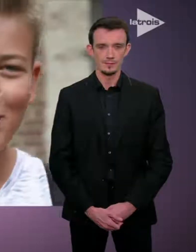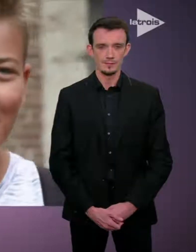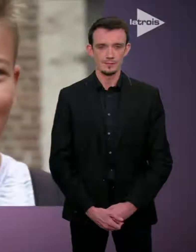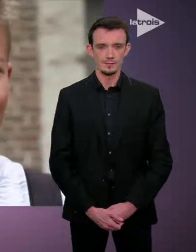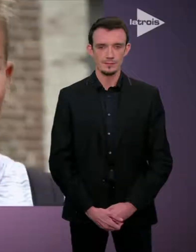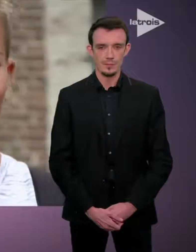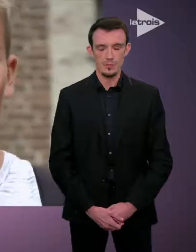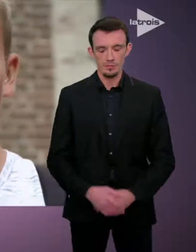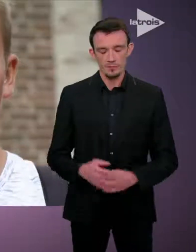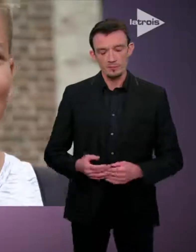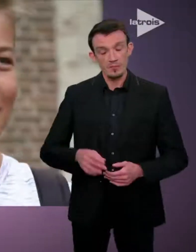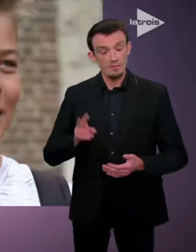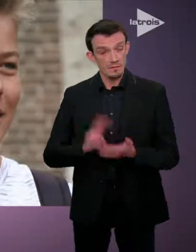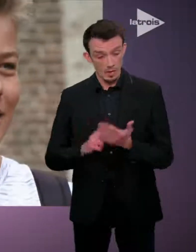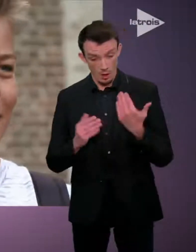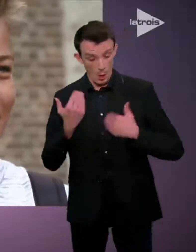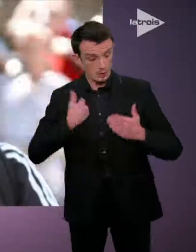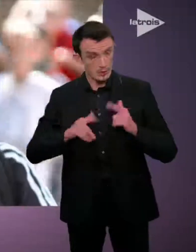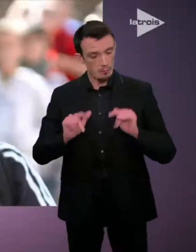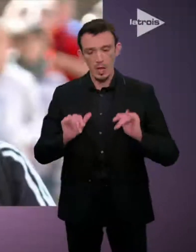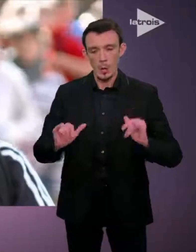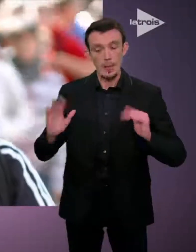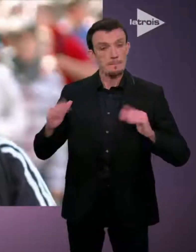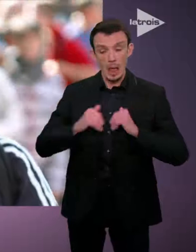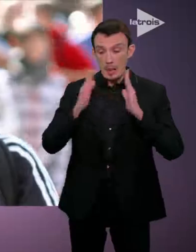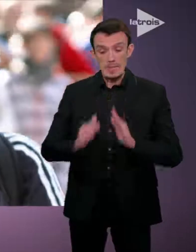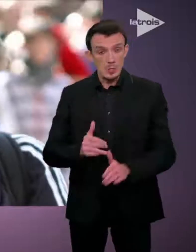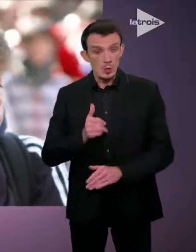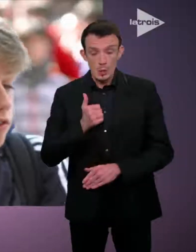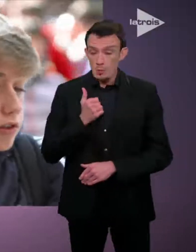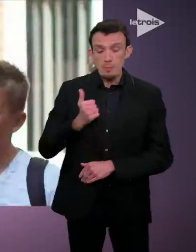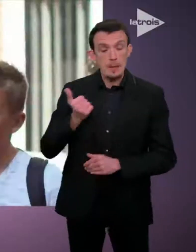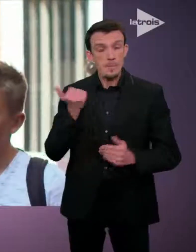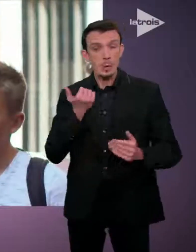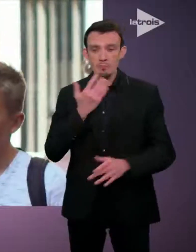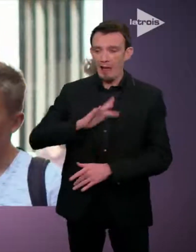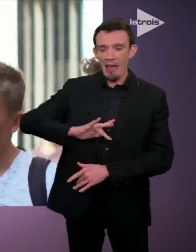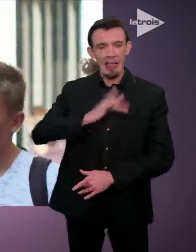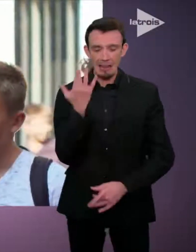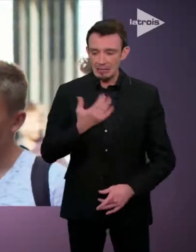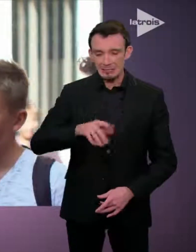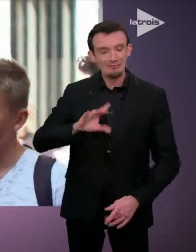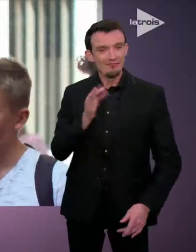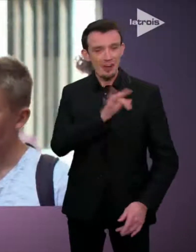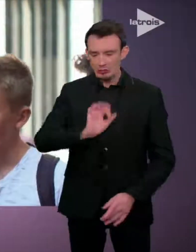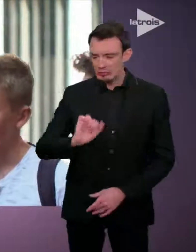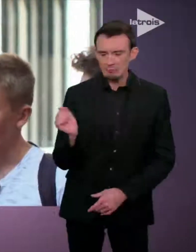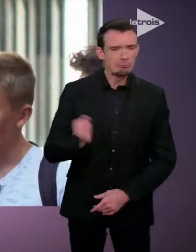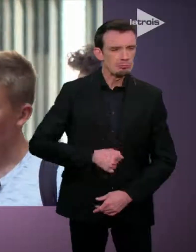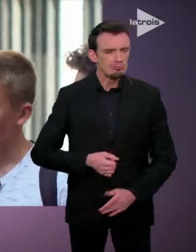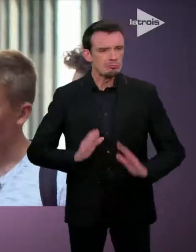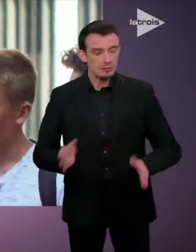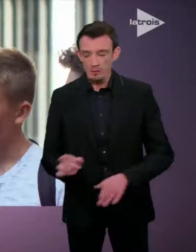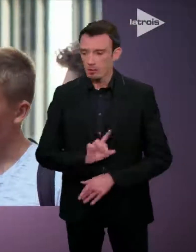Ça reste quand même un handicap, faut pas croire qu'à la maison il est super à l'aise avec le français, mais voilà, il fait énormément d'efforts, nous on s'adapte comme on